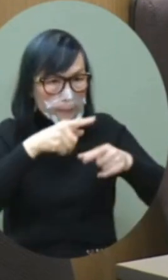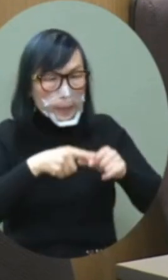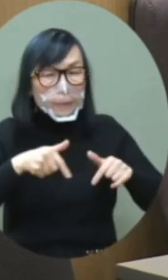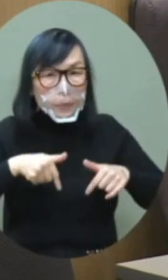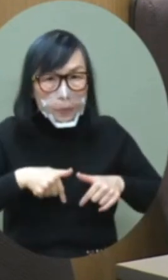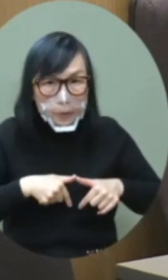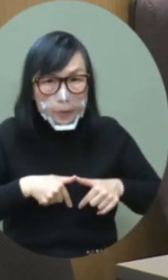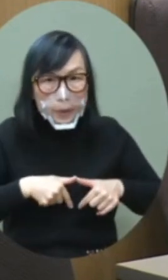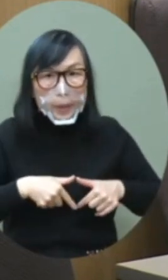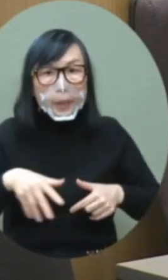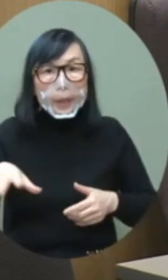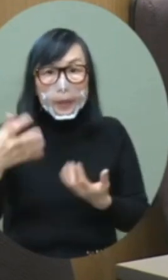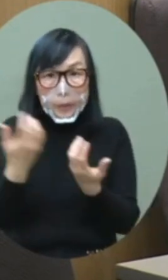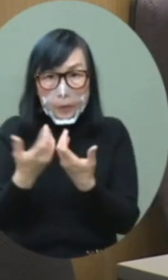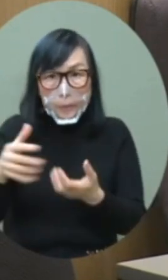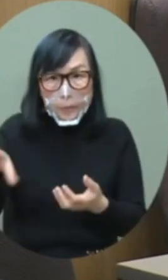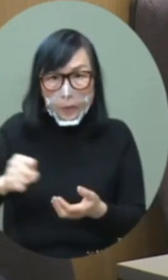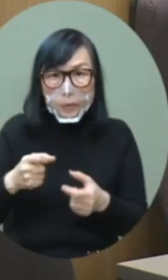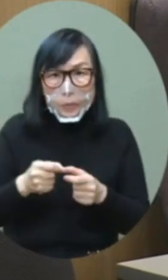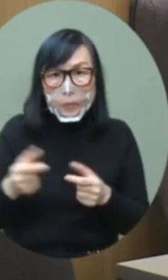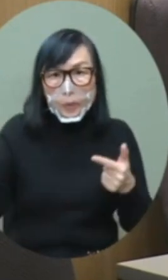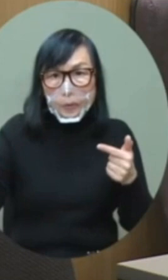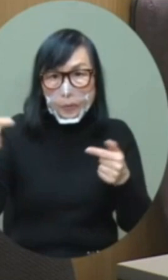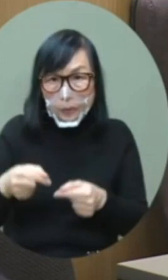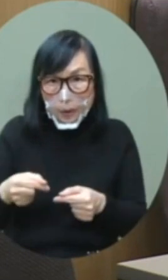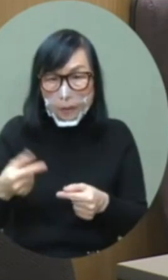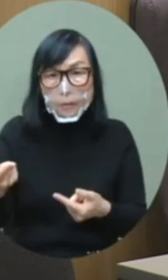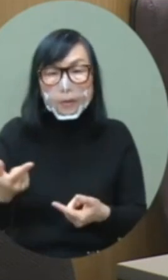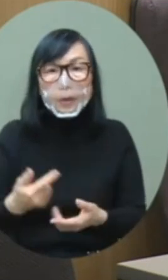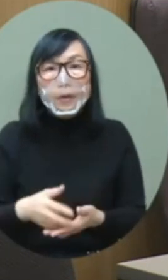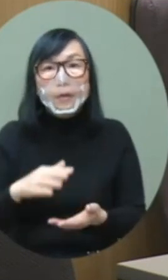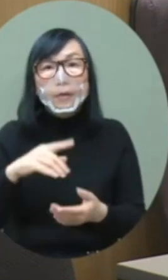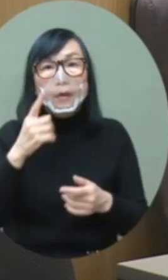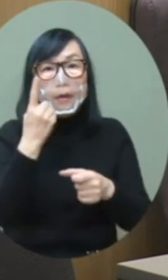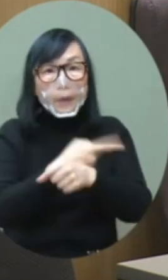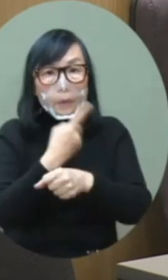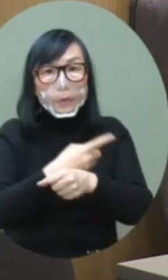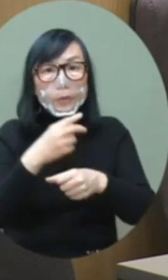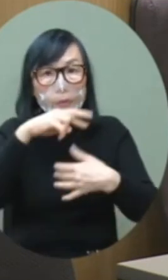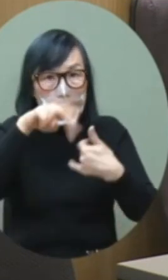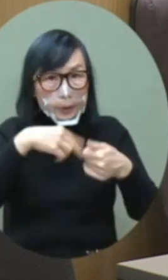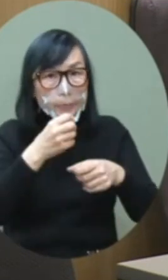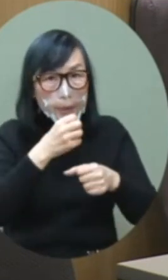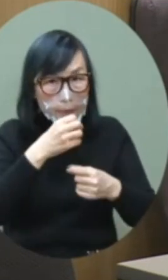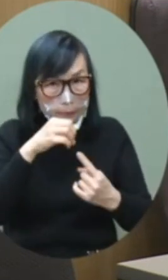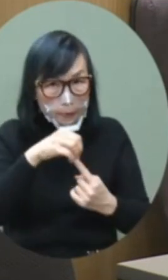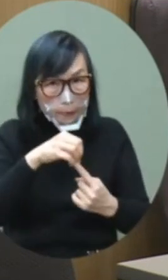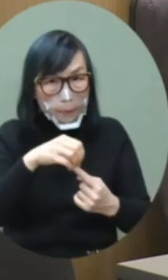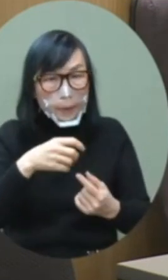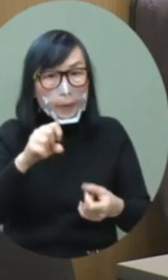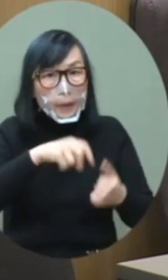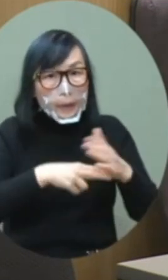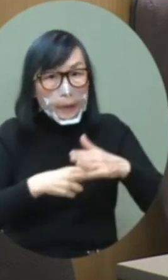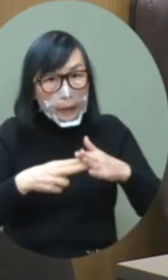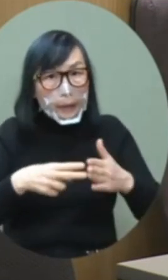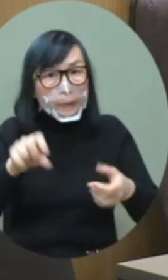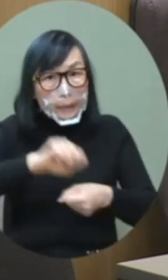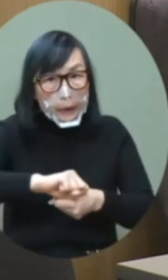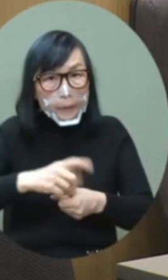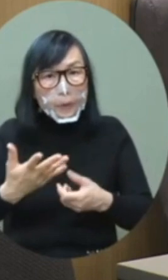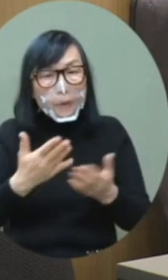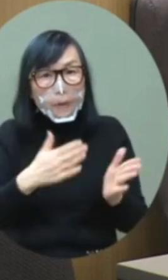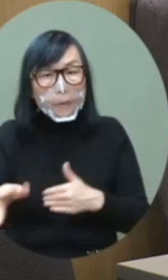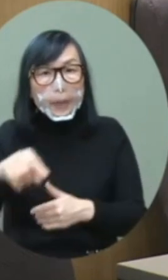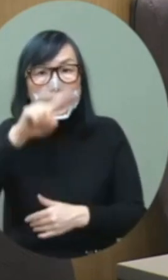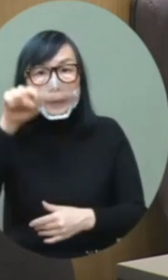啦，咁佢哋嘅使用量其實都係越嚟越低嘅，同埋嗰流動檢測站都不斷加緊啦。咁其實點解會有咁樣嘅安排咧？咁